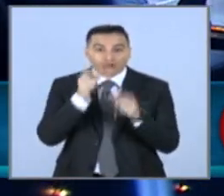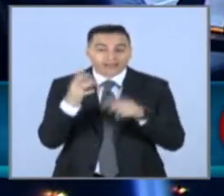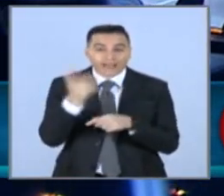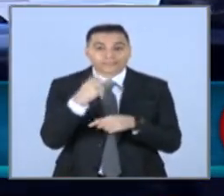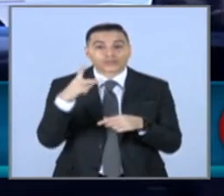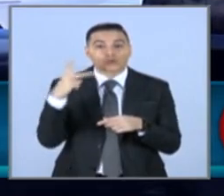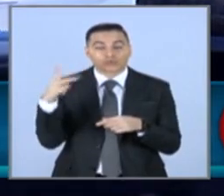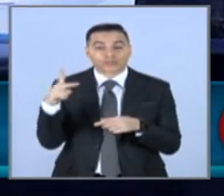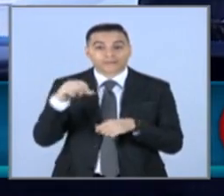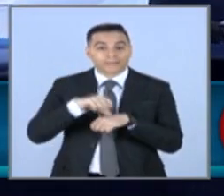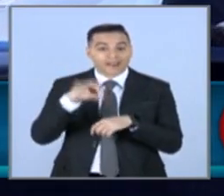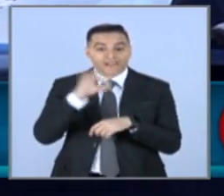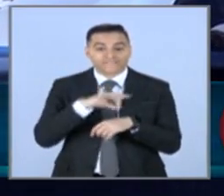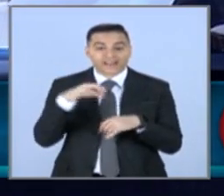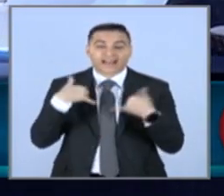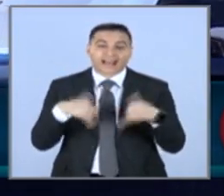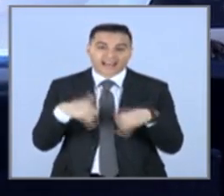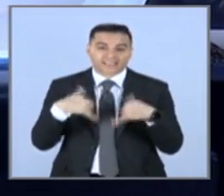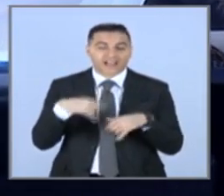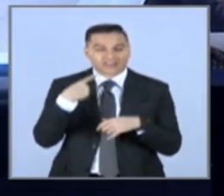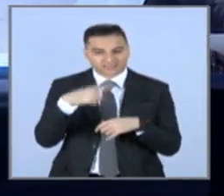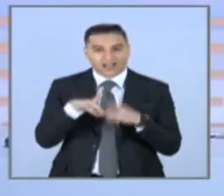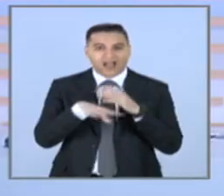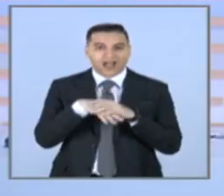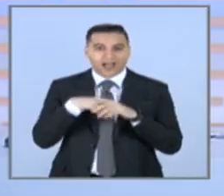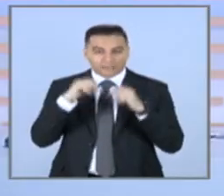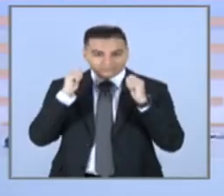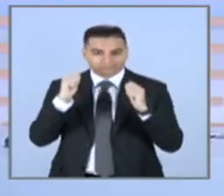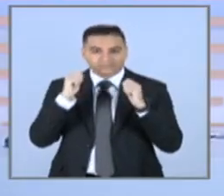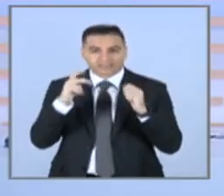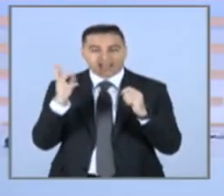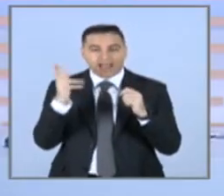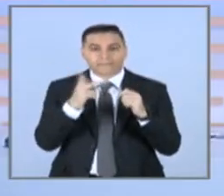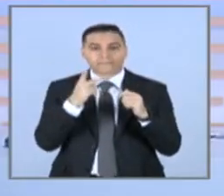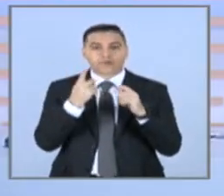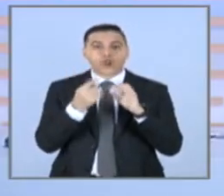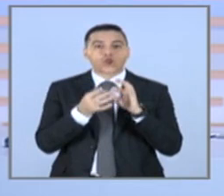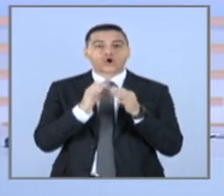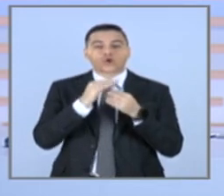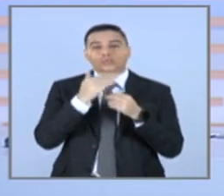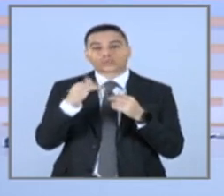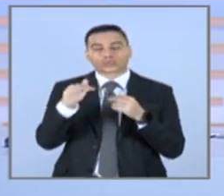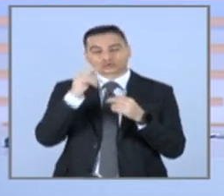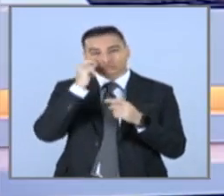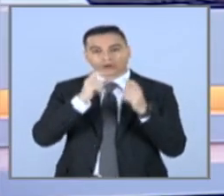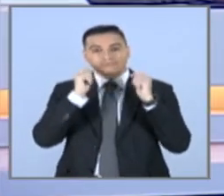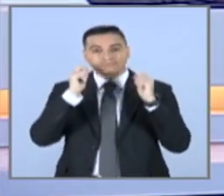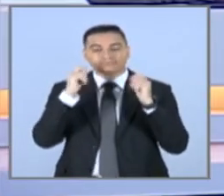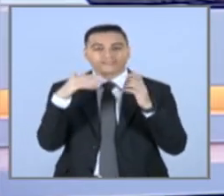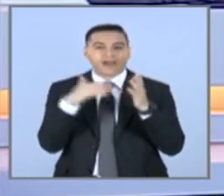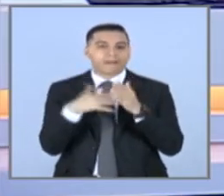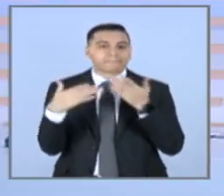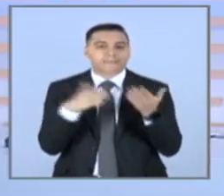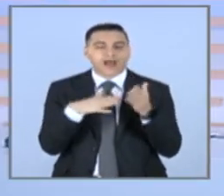7 سنوات من الكفاح المسلح اتسبب في استشهاد 1.5 مليون جزائري.